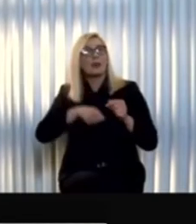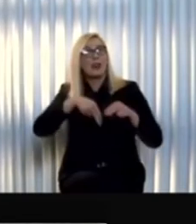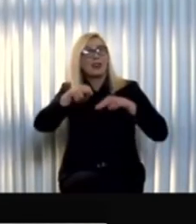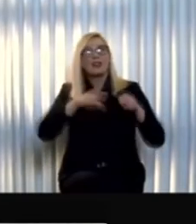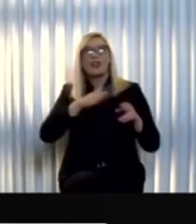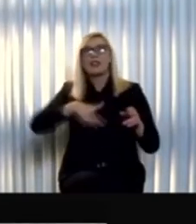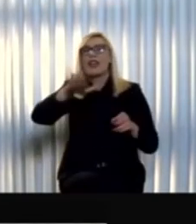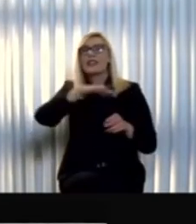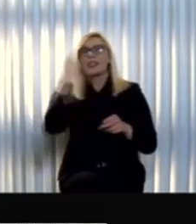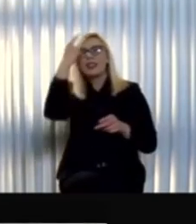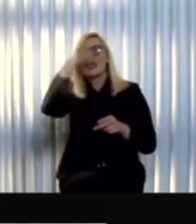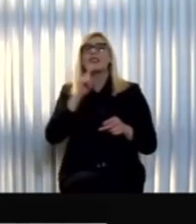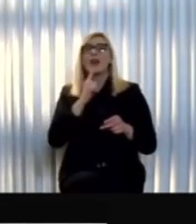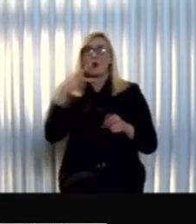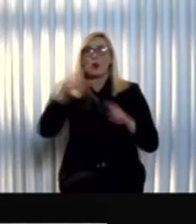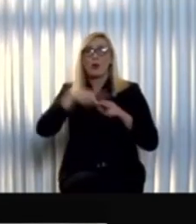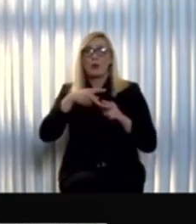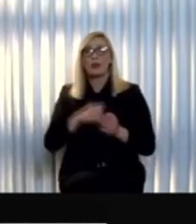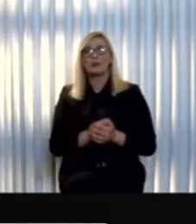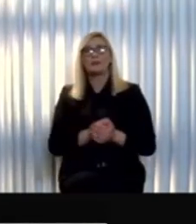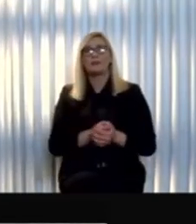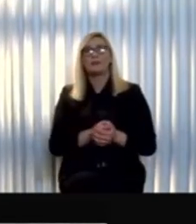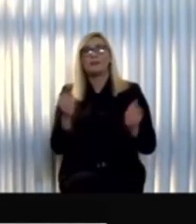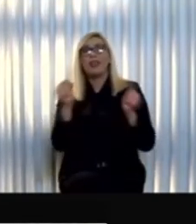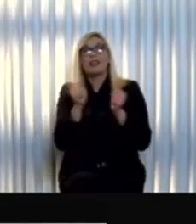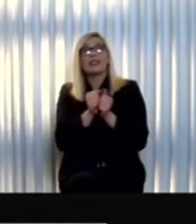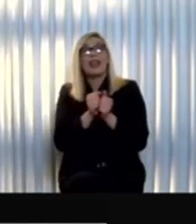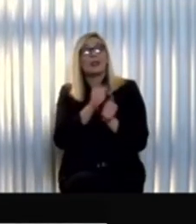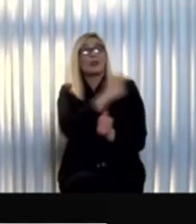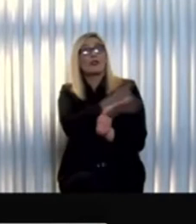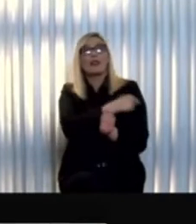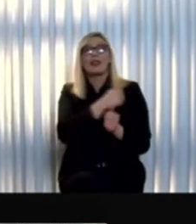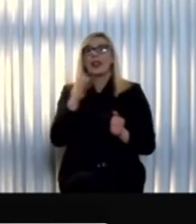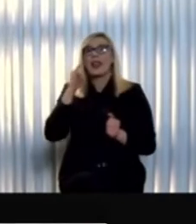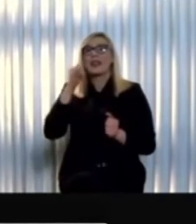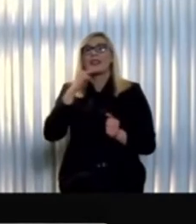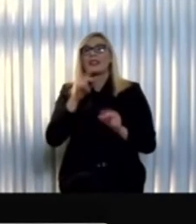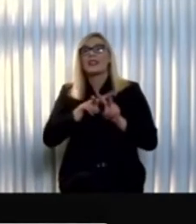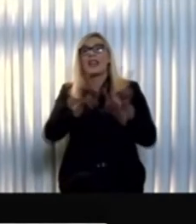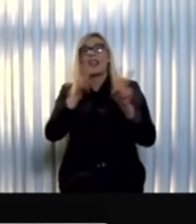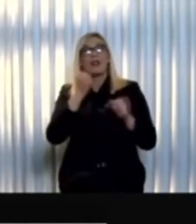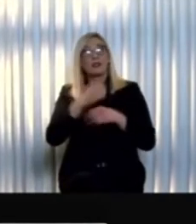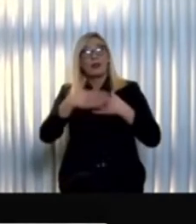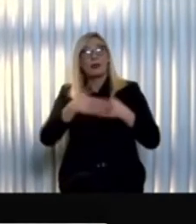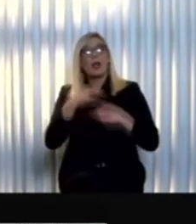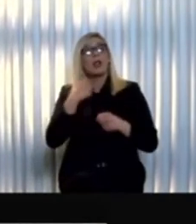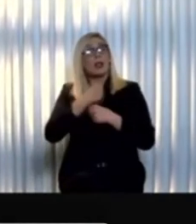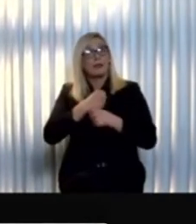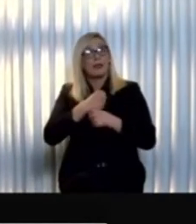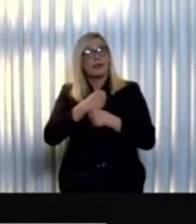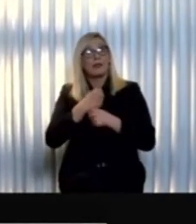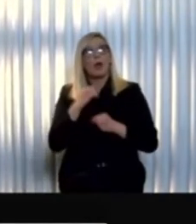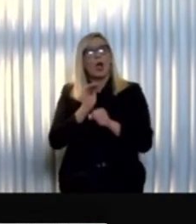лица со попреченост. Заедно со Швајцарската агенција за развој и соработка реализиравме услуги